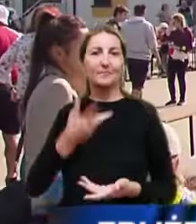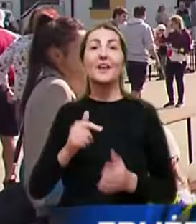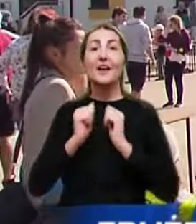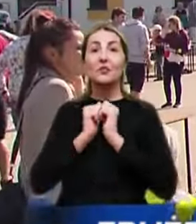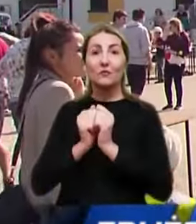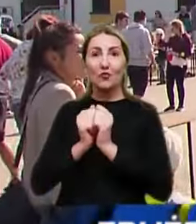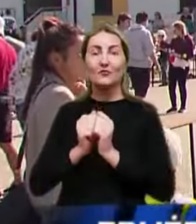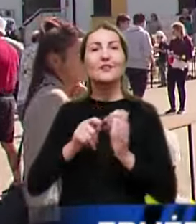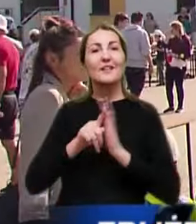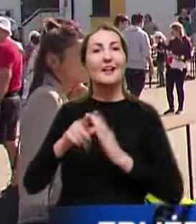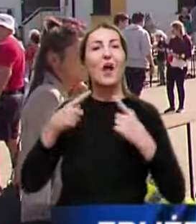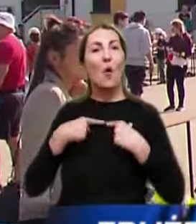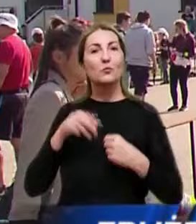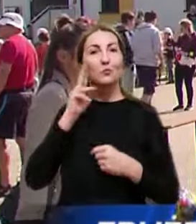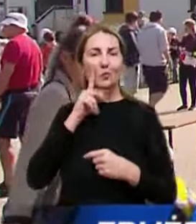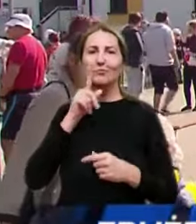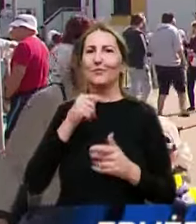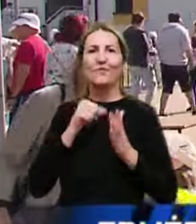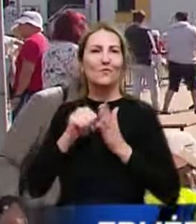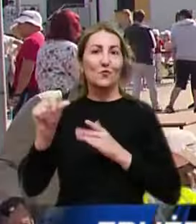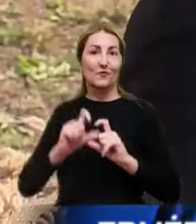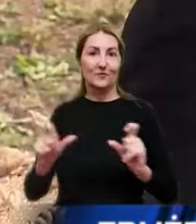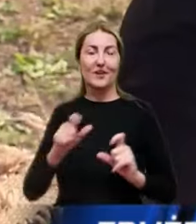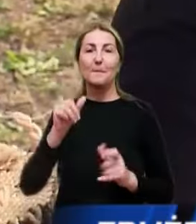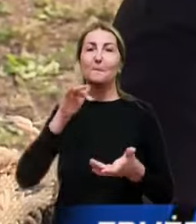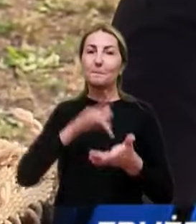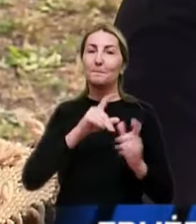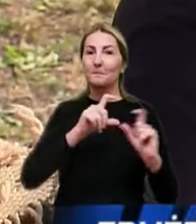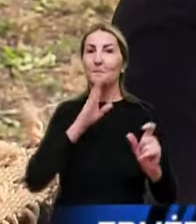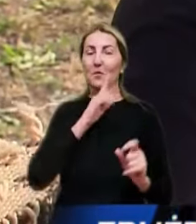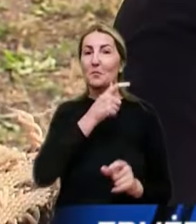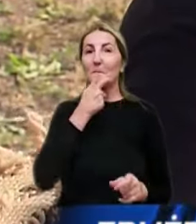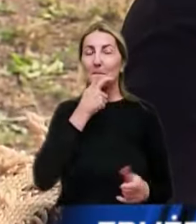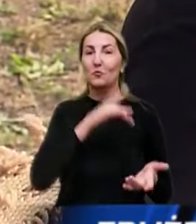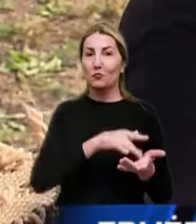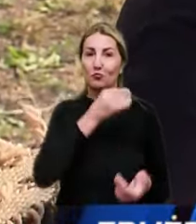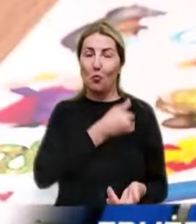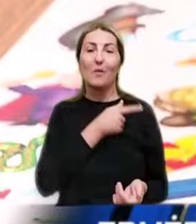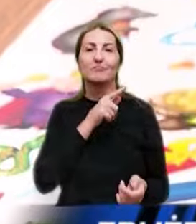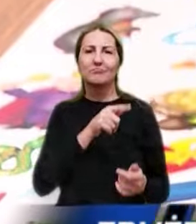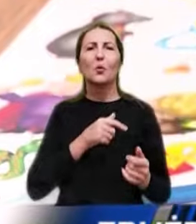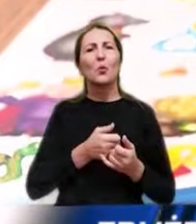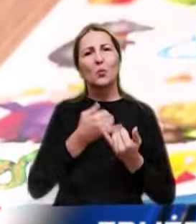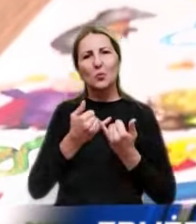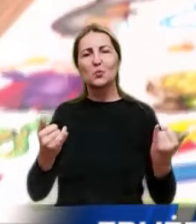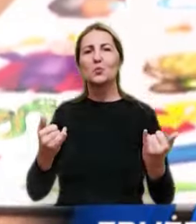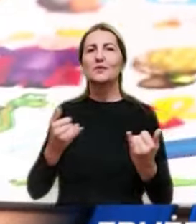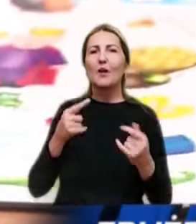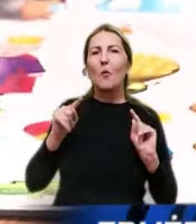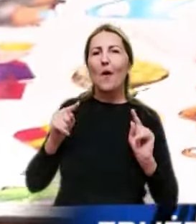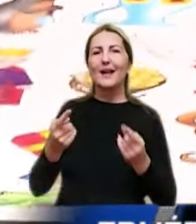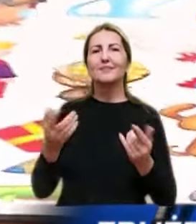niesłyszących szczególny czas. Placówki takie jak Bydgoski Ośrodek organizują szereg zajęć zachęcających do poznania problemu